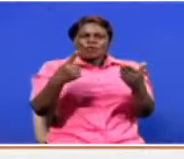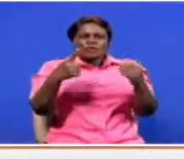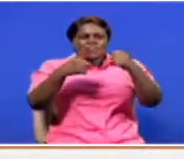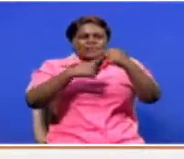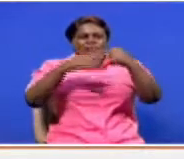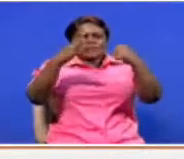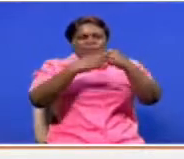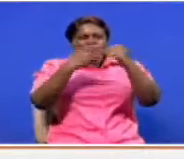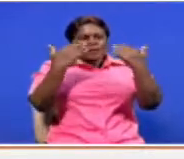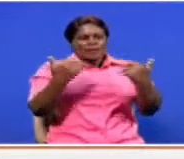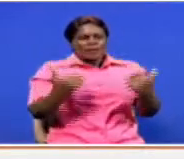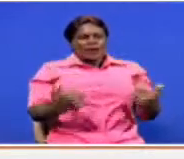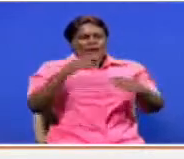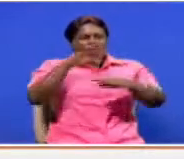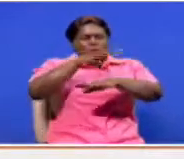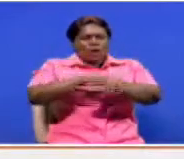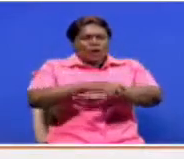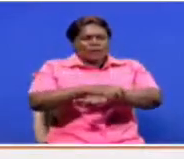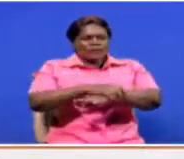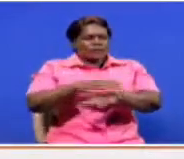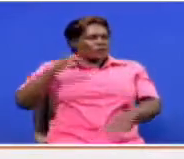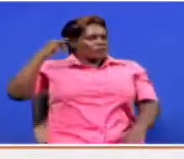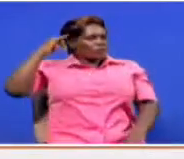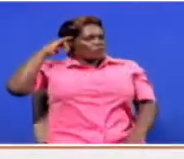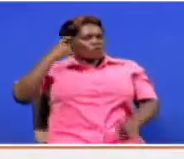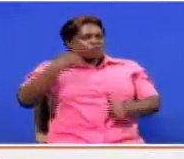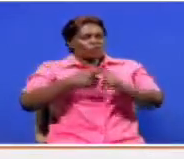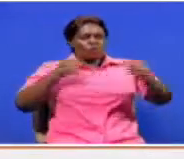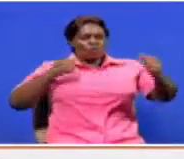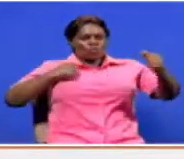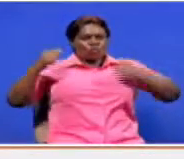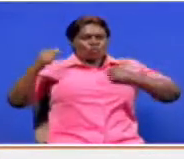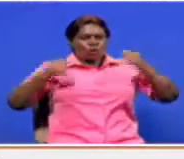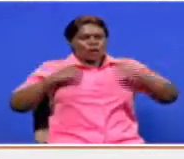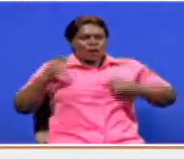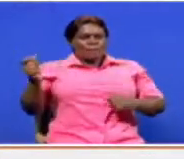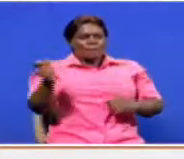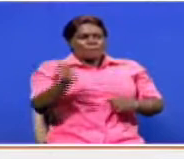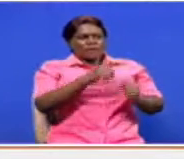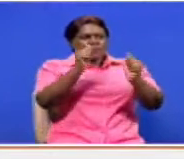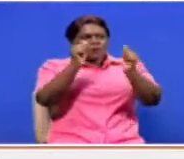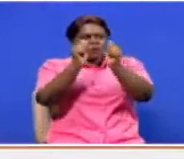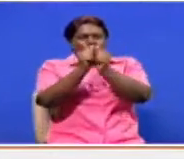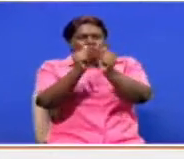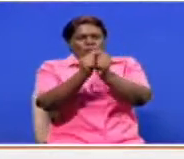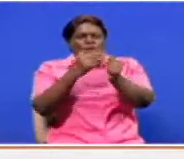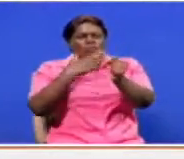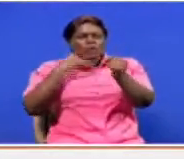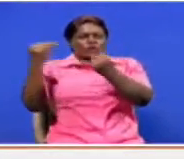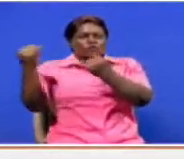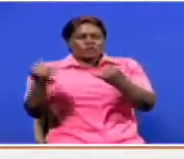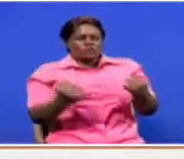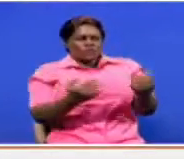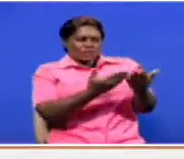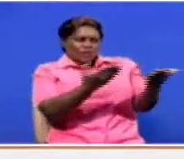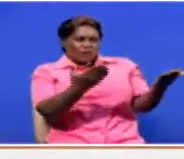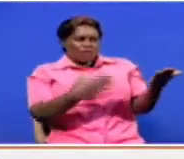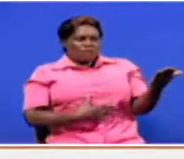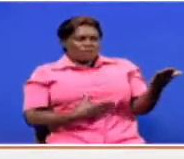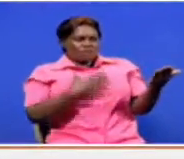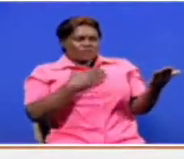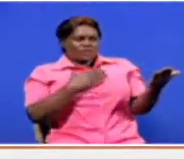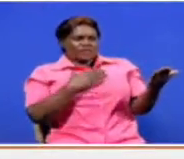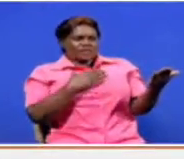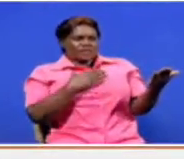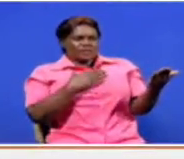168. Tayari tumepata simu kutoka Rwanda kwamba mwezi wa 10 wanataka kualika hizi timu